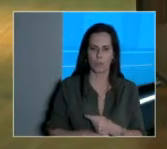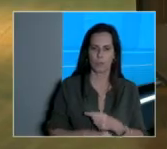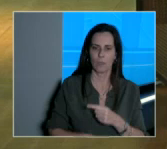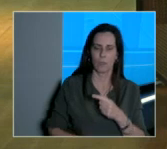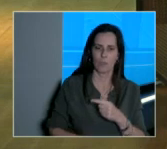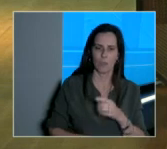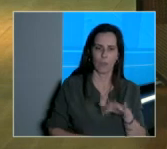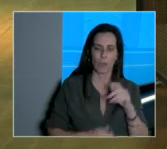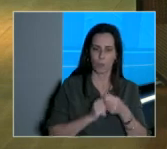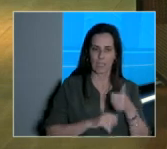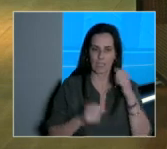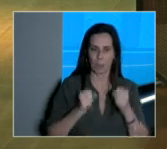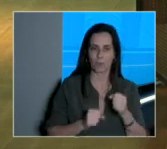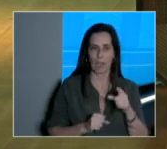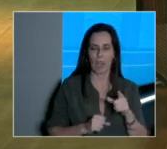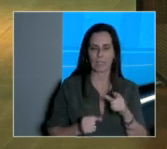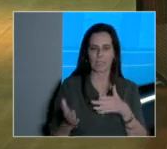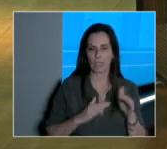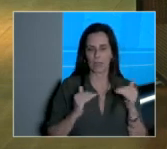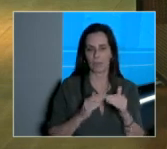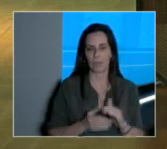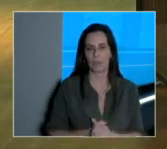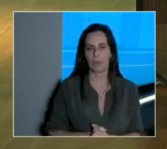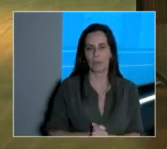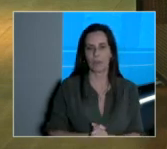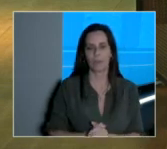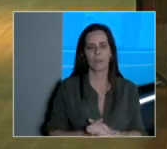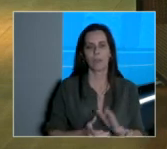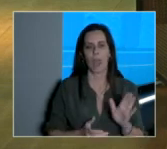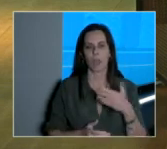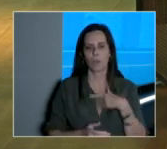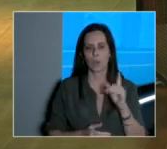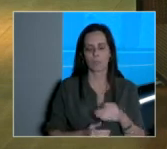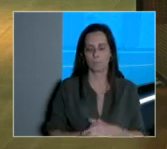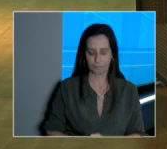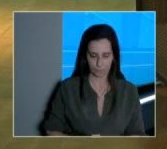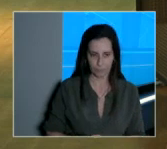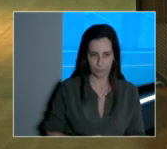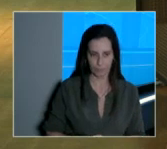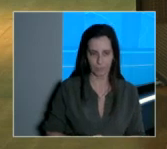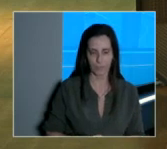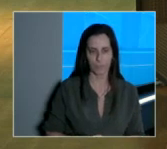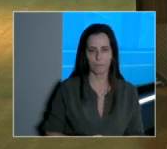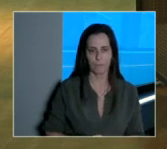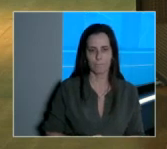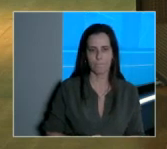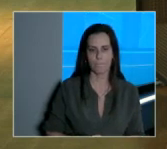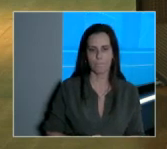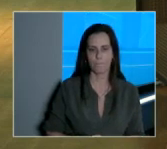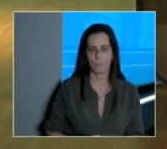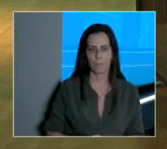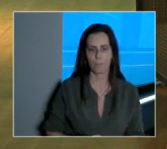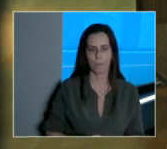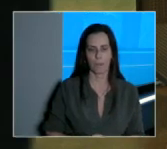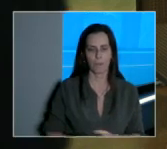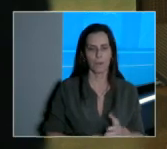חושב. אבל אז הוא היה שר ביטחון, אז זה הסתדר, לא? יאללה, שורה אחת אנחנו רוצים להגיד. זה מה שהיה רפיד רק לפני כמה שנים.